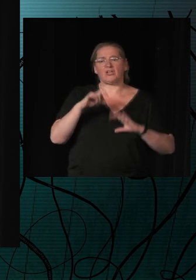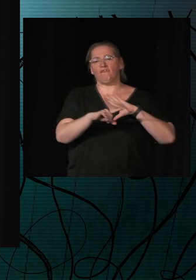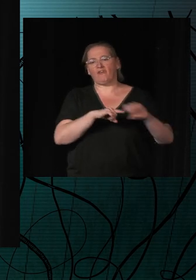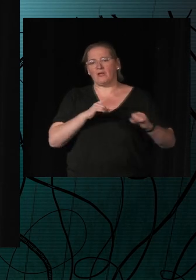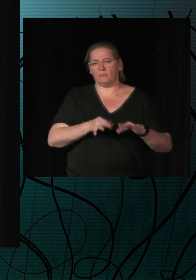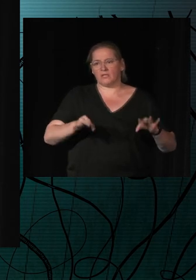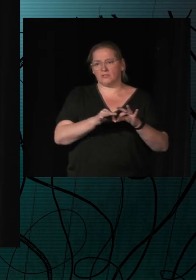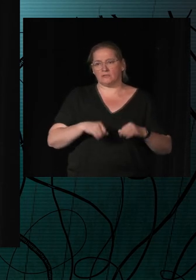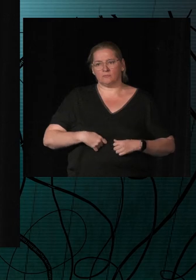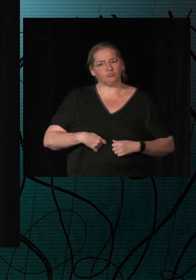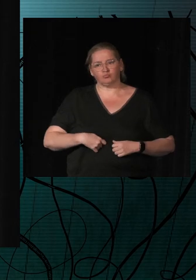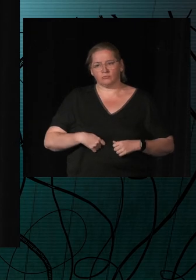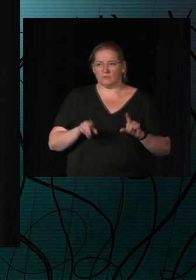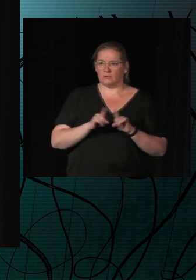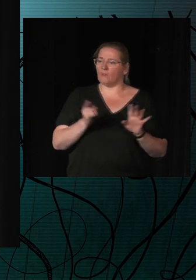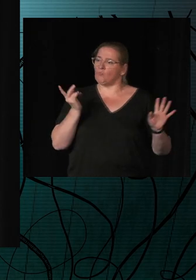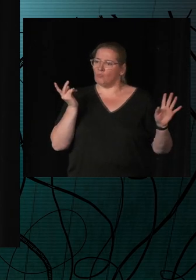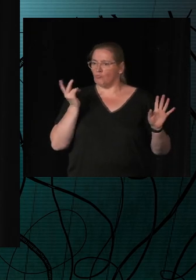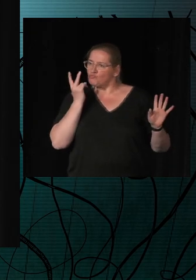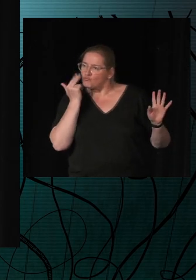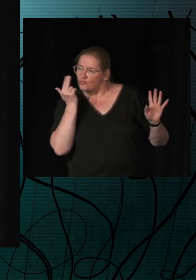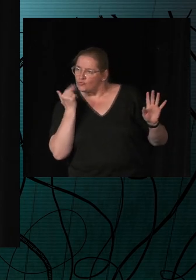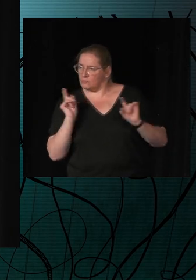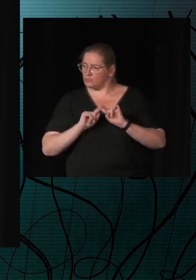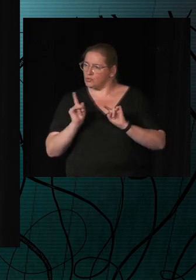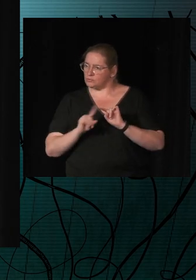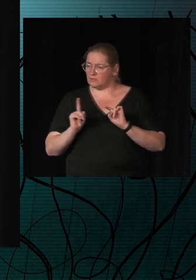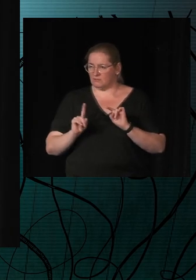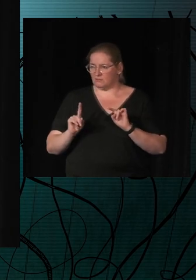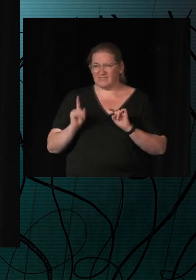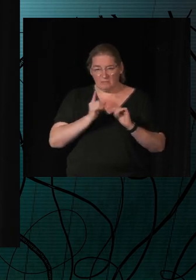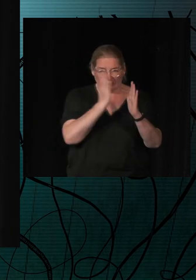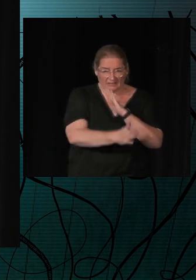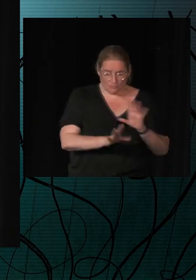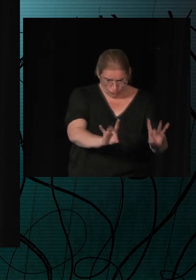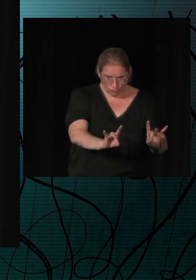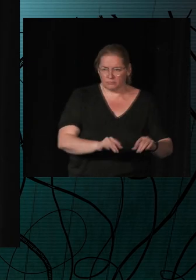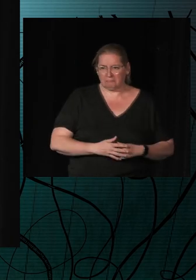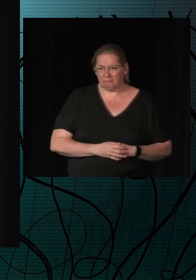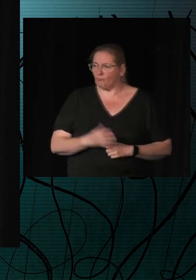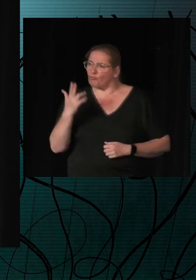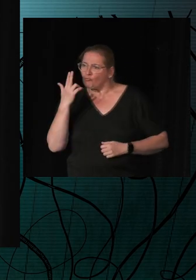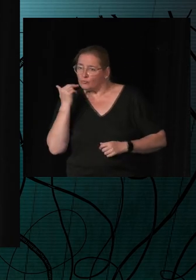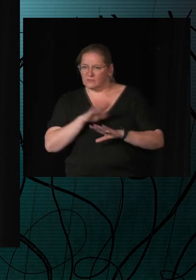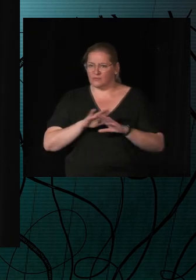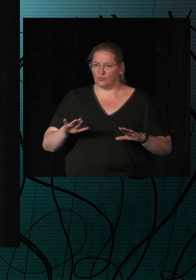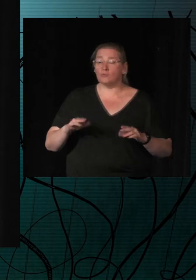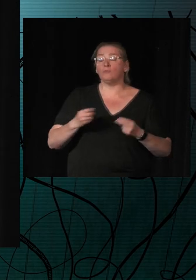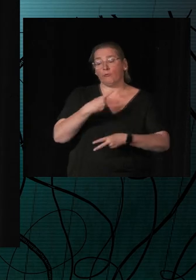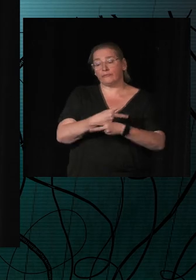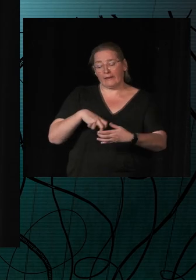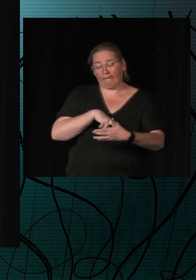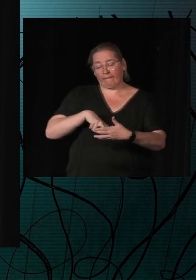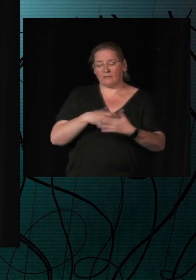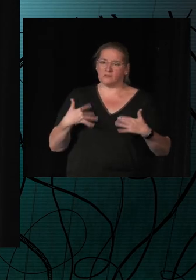une façon de d'acter un rapport au voyage direct alors que la plupart du temps ils sont restés à l'hôtel sur cette